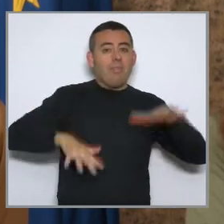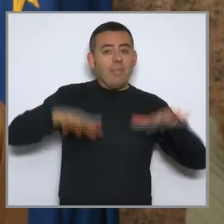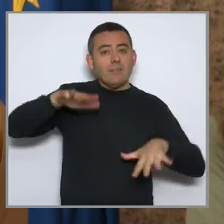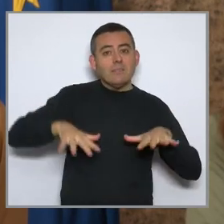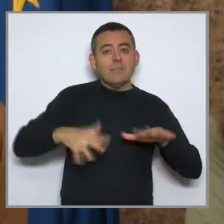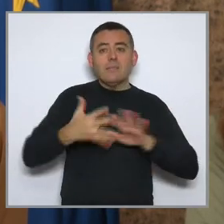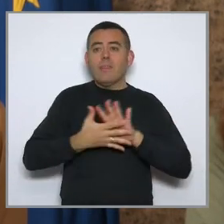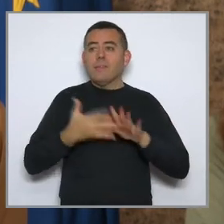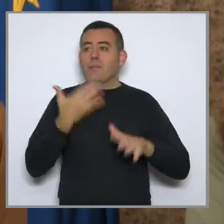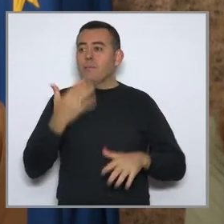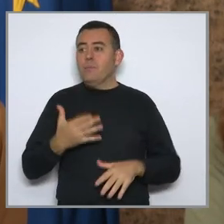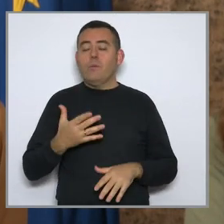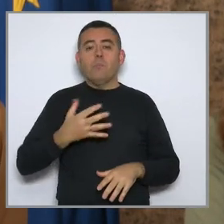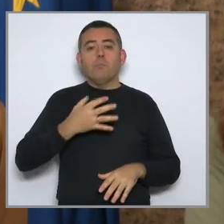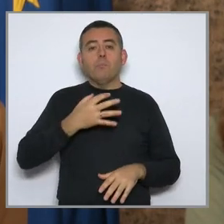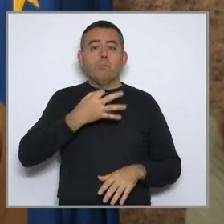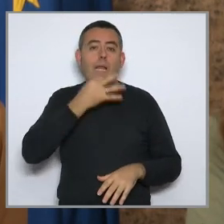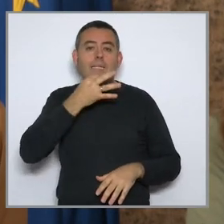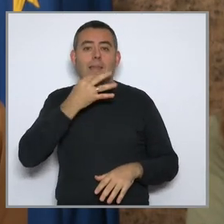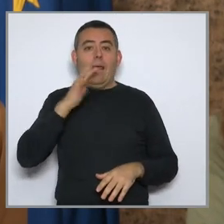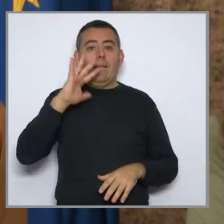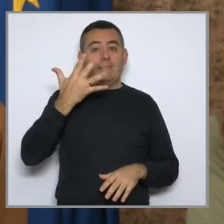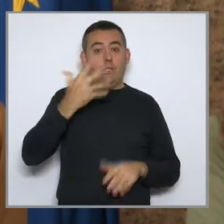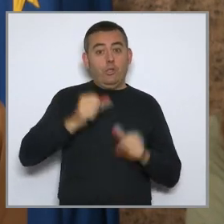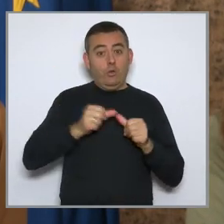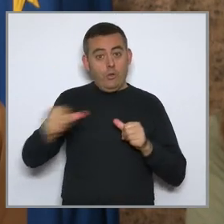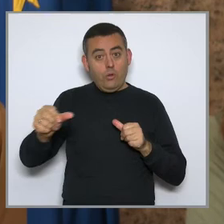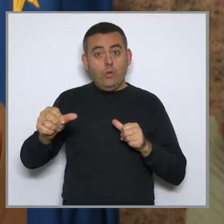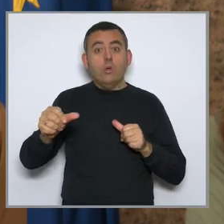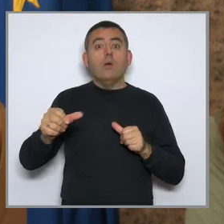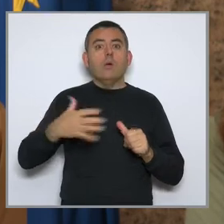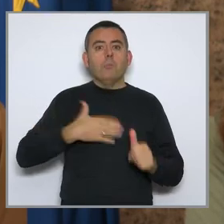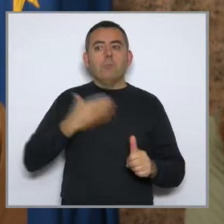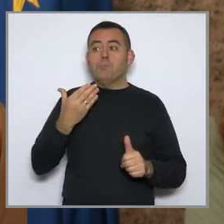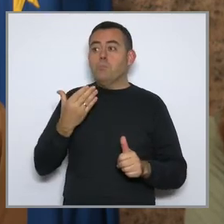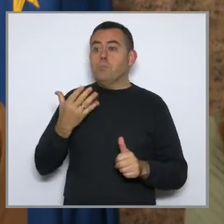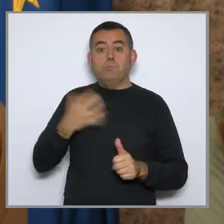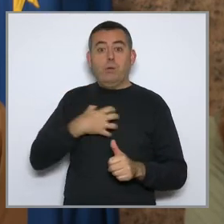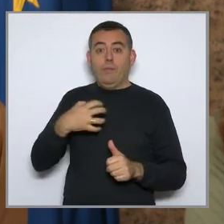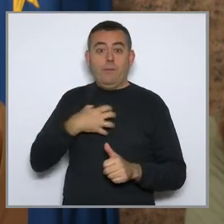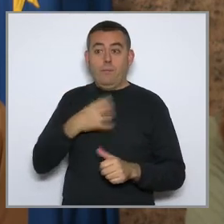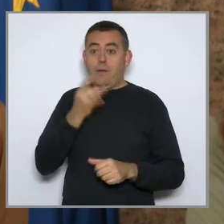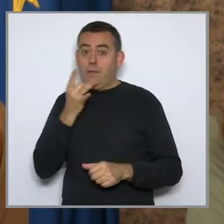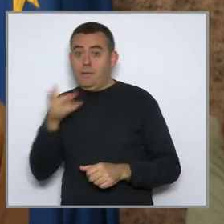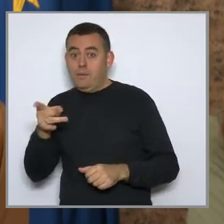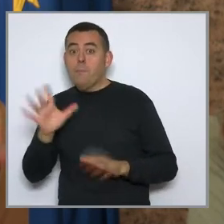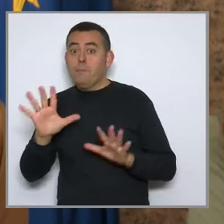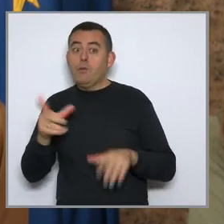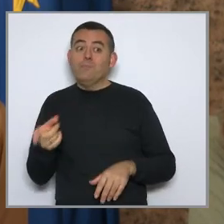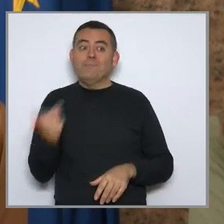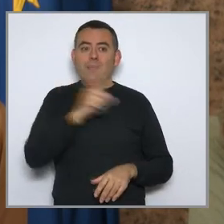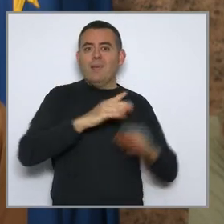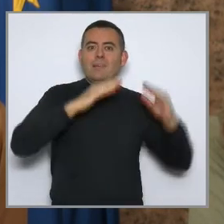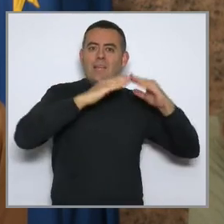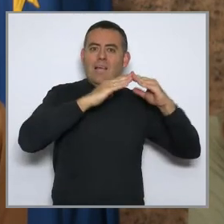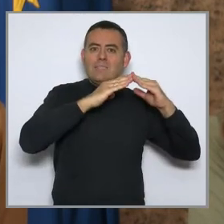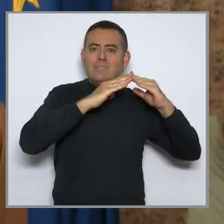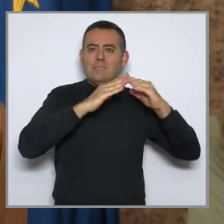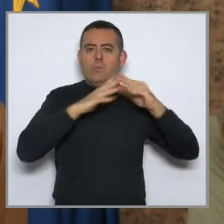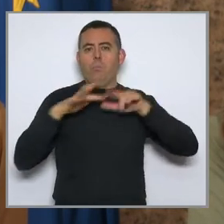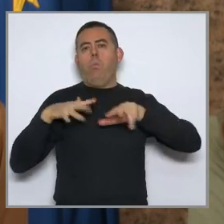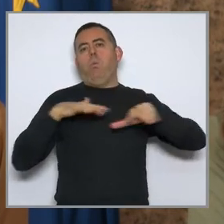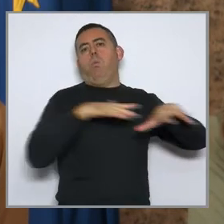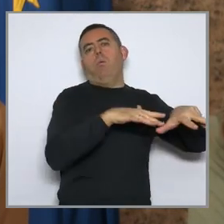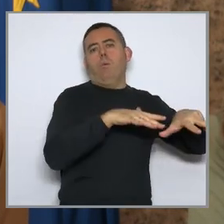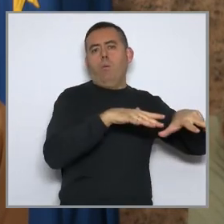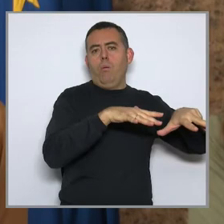de les 5 de la vesprada als bars, però hi ha gent que se concentra en les cases. I mira, el 56% dels contagis se produeixen en